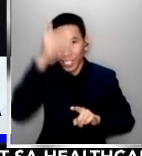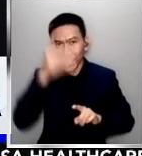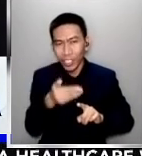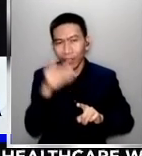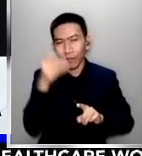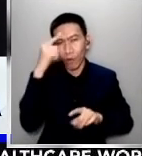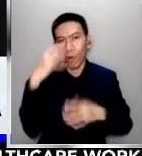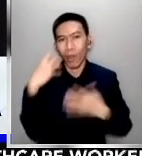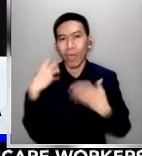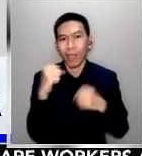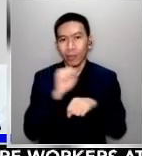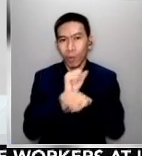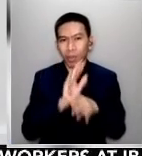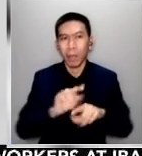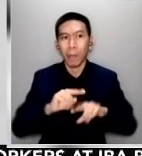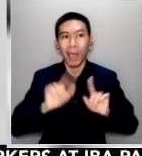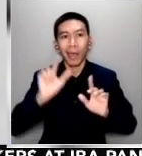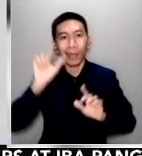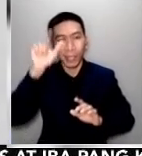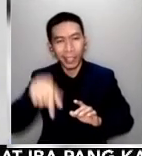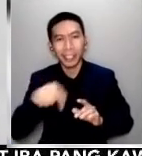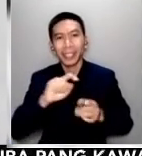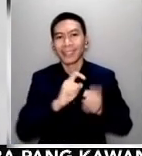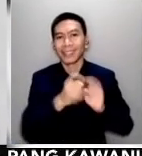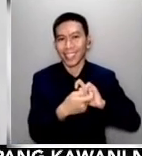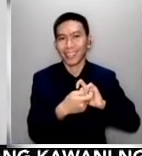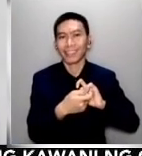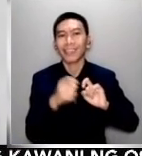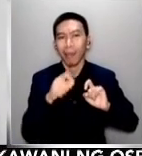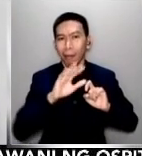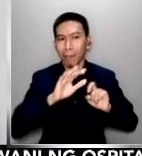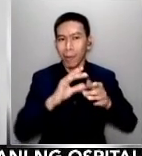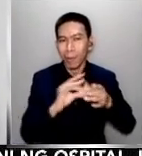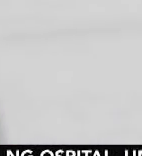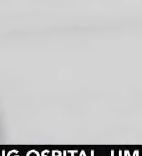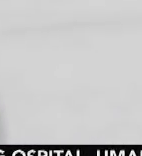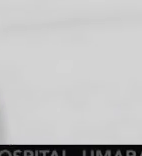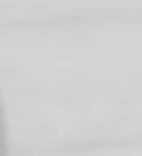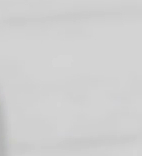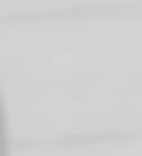sumailalim sa protective custody ng Kamara. Maki Pulido, Nakatutok, 24 Oras.